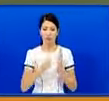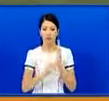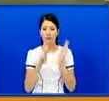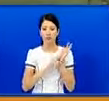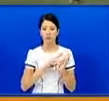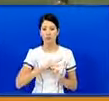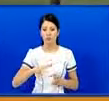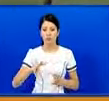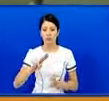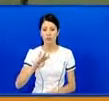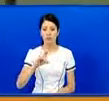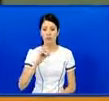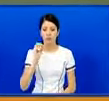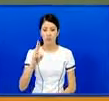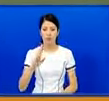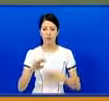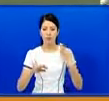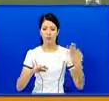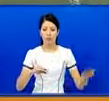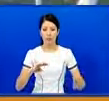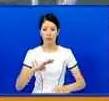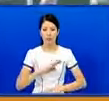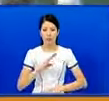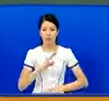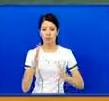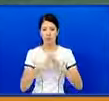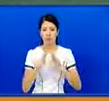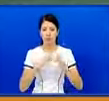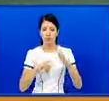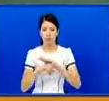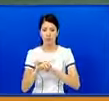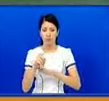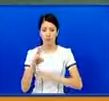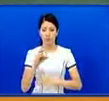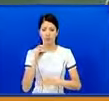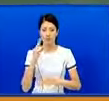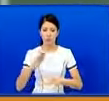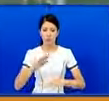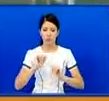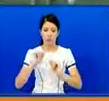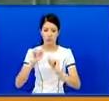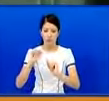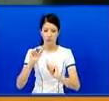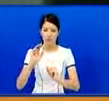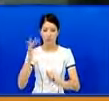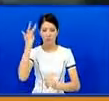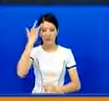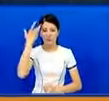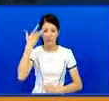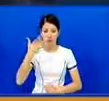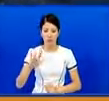Мардан Төлебек сол қанаттағы тағы да жойқын шабуылды бастады. Тепкен добына Нәзірқұлов тосқауыл жасағанымен абайсызда қолына шығарып